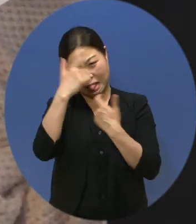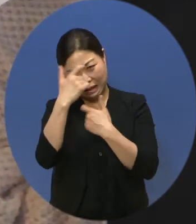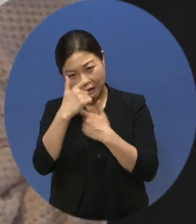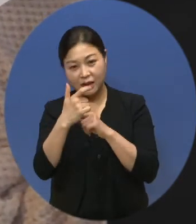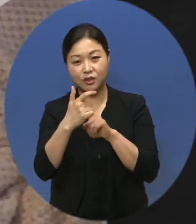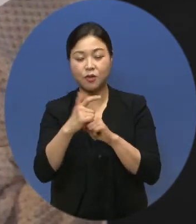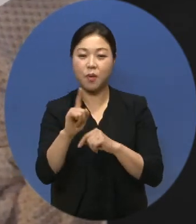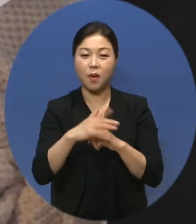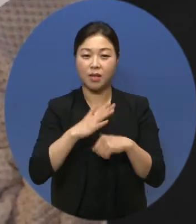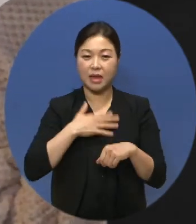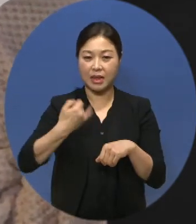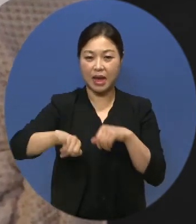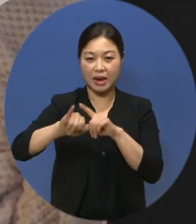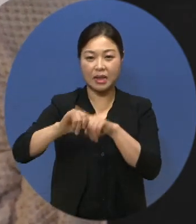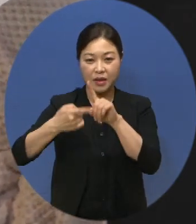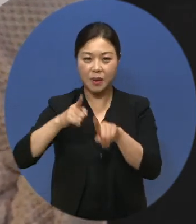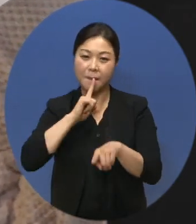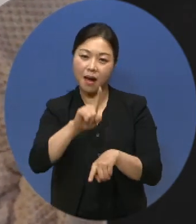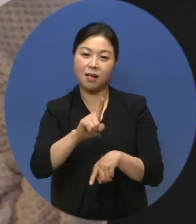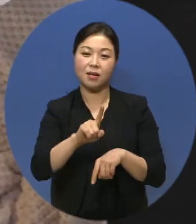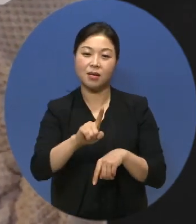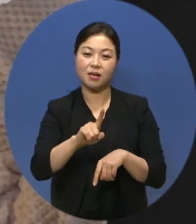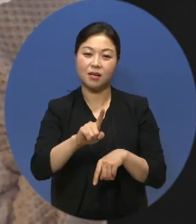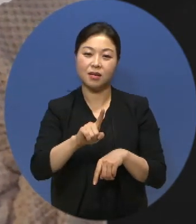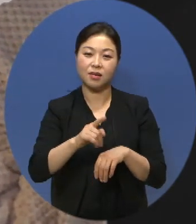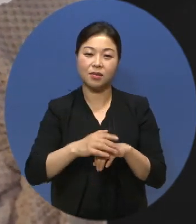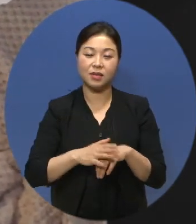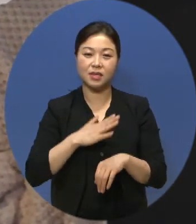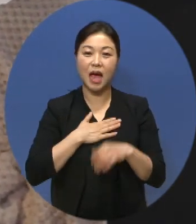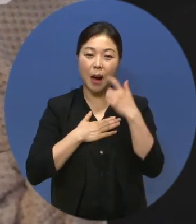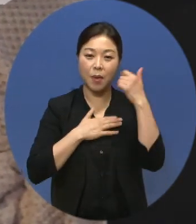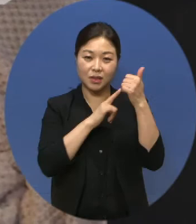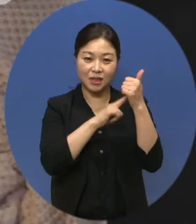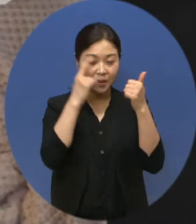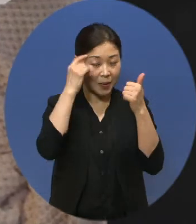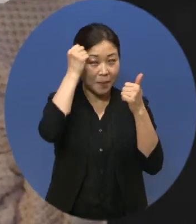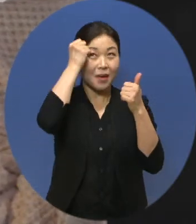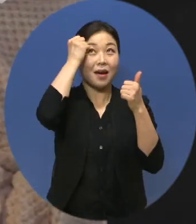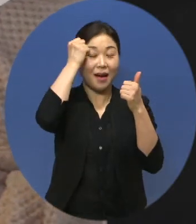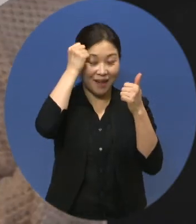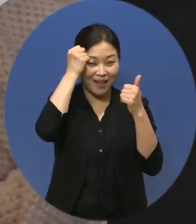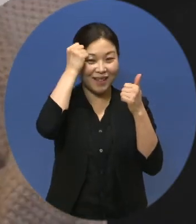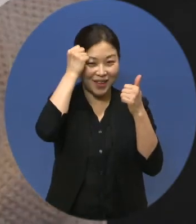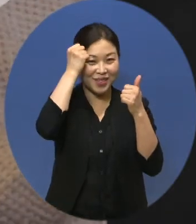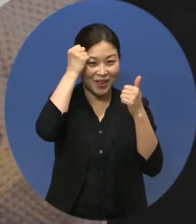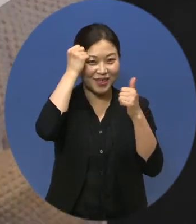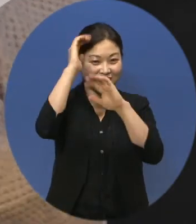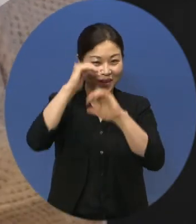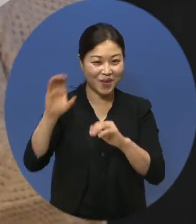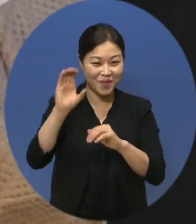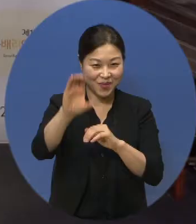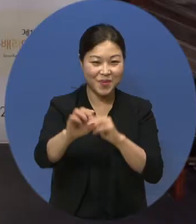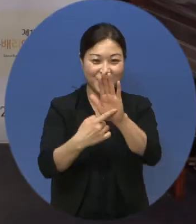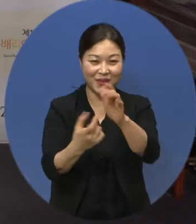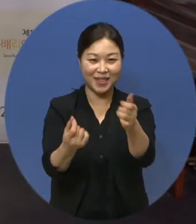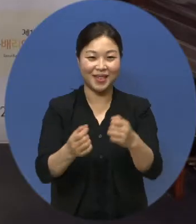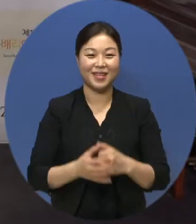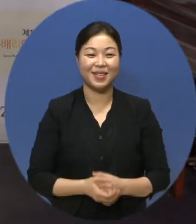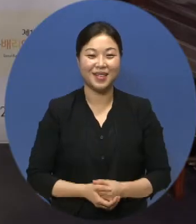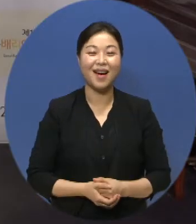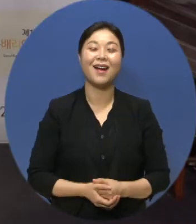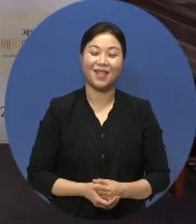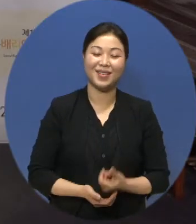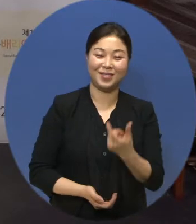자기 딸에 대해서 그거는 저희 아버지를 참고 삼아서 조금 넣었습니다. 그랬군요. 사실